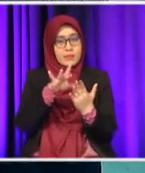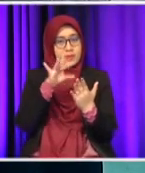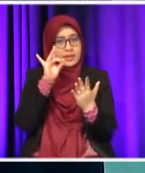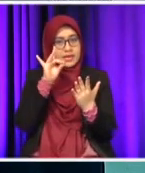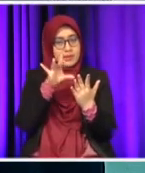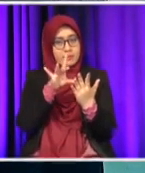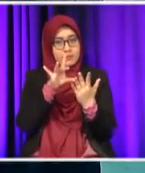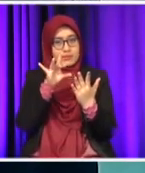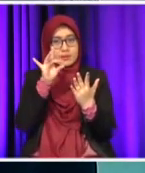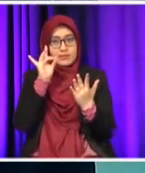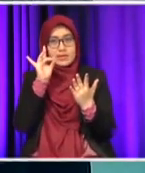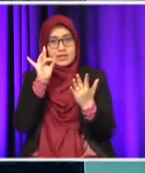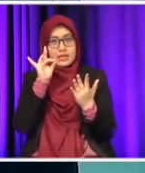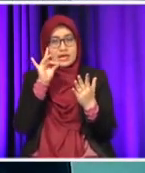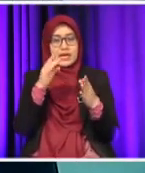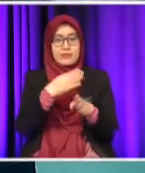atau jenis bentuk